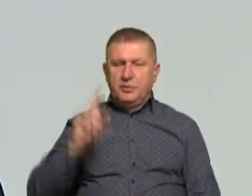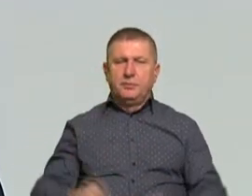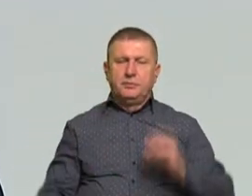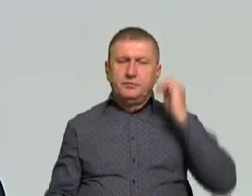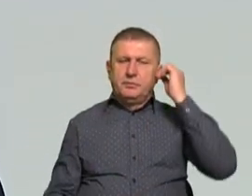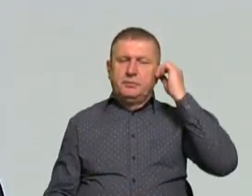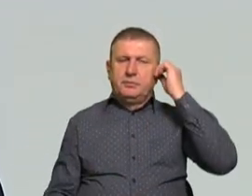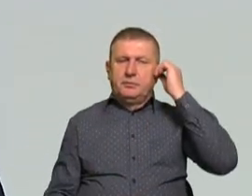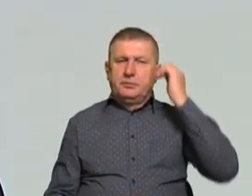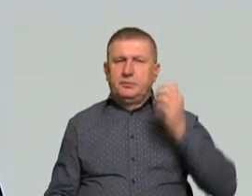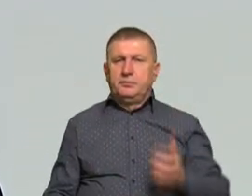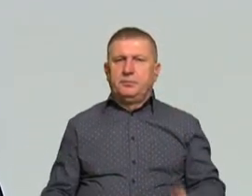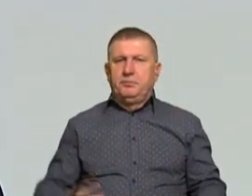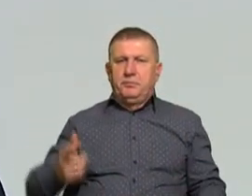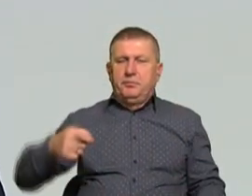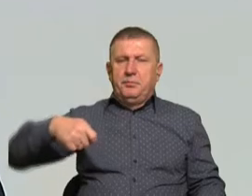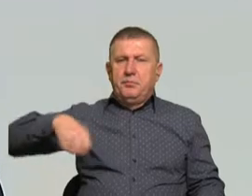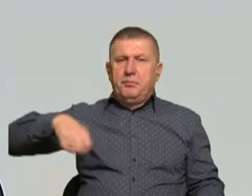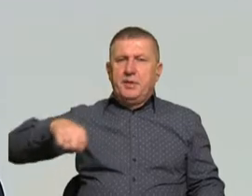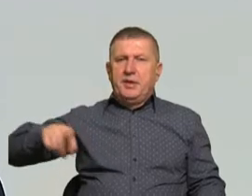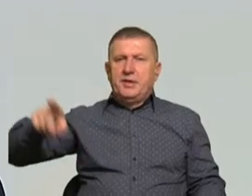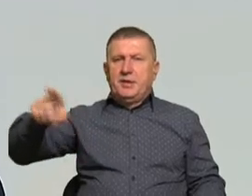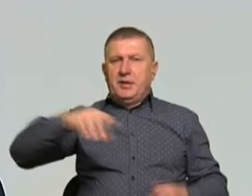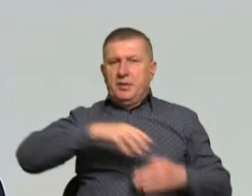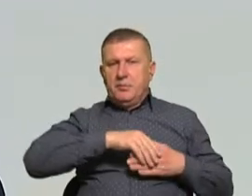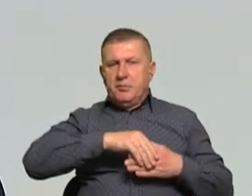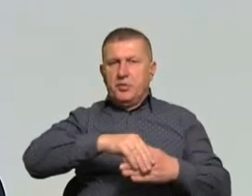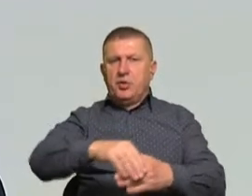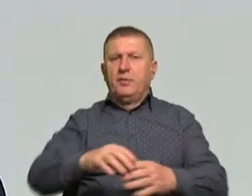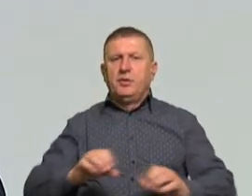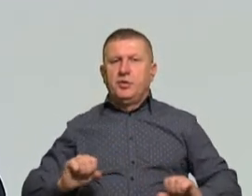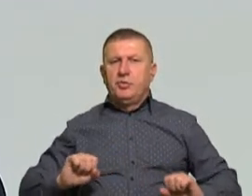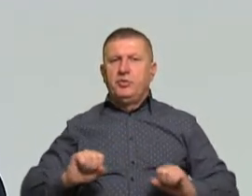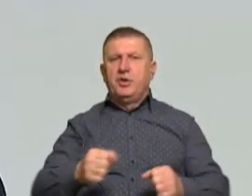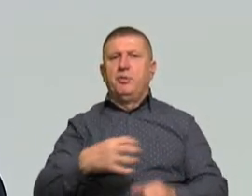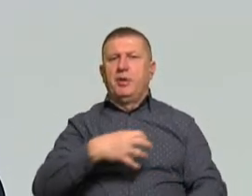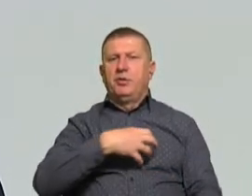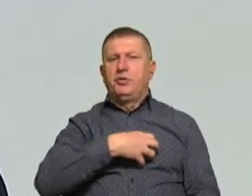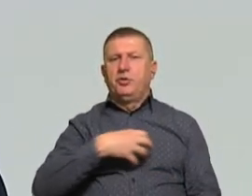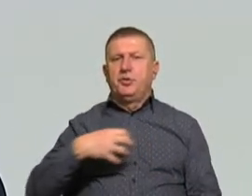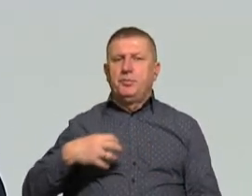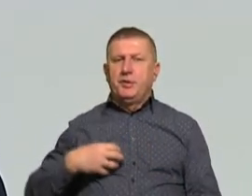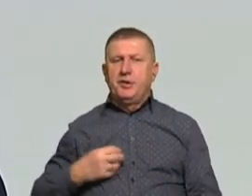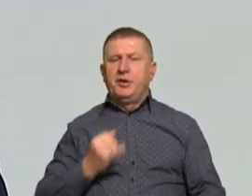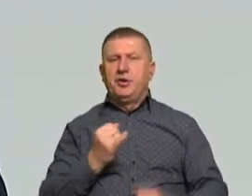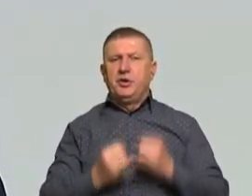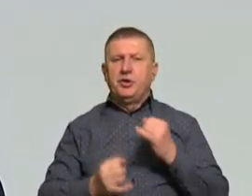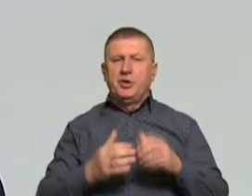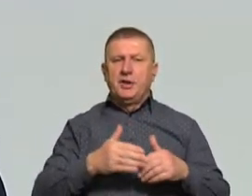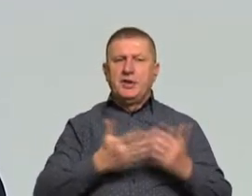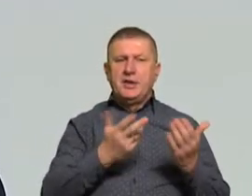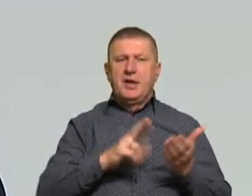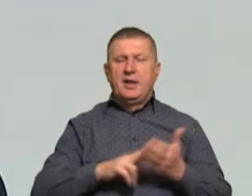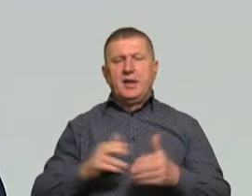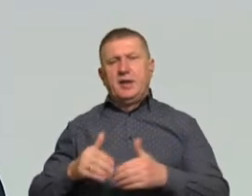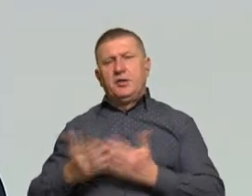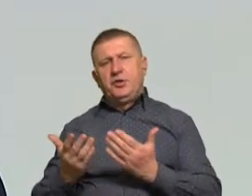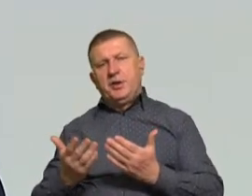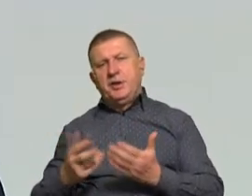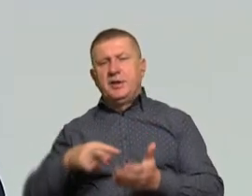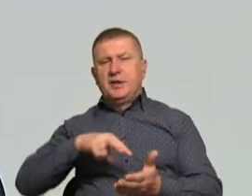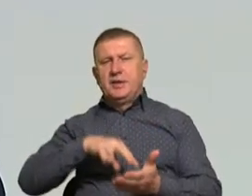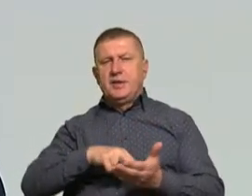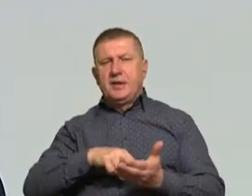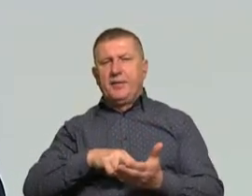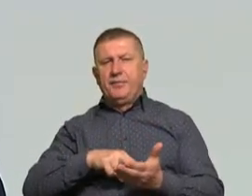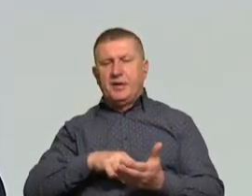przykład podać, ja nie wiem, czy pan prezydent prowadził działalność gospodarczą, ale jeśli z dnia na dzień człowiek dowiaduje się, że stawka